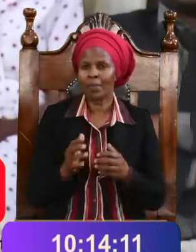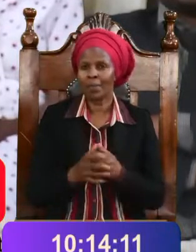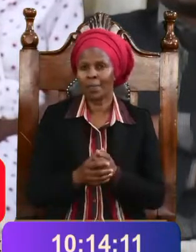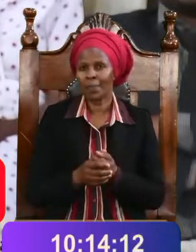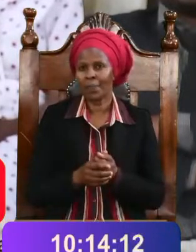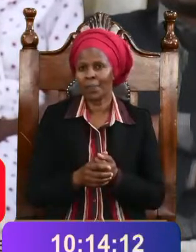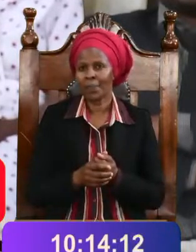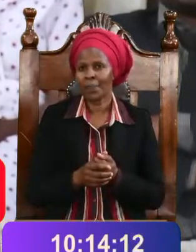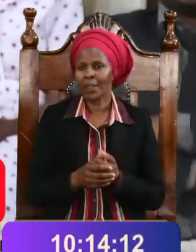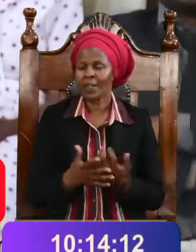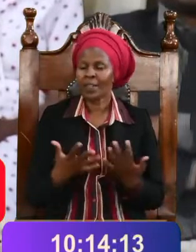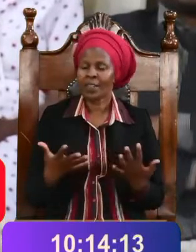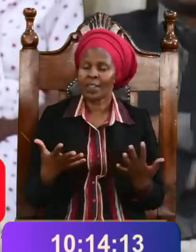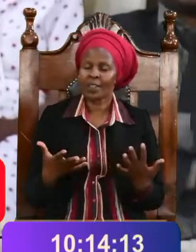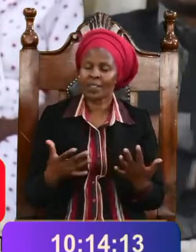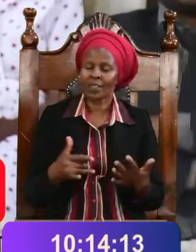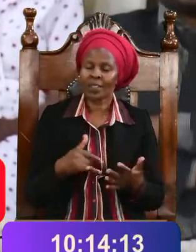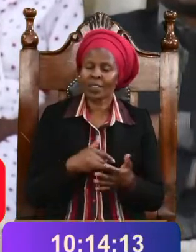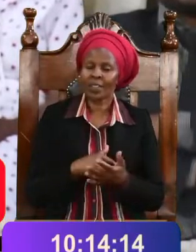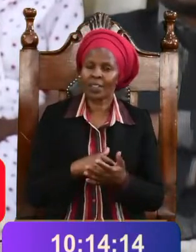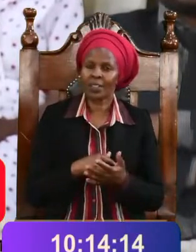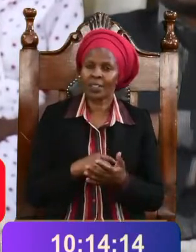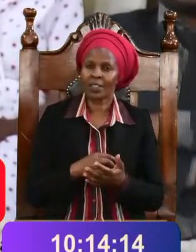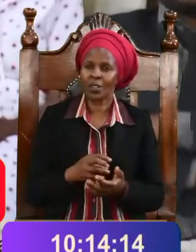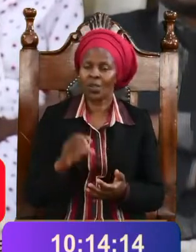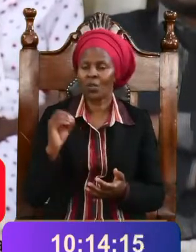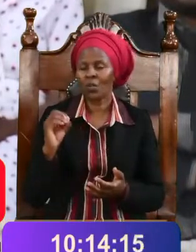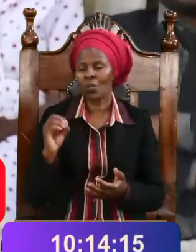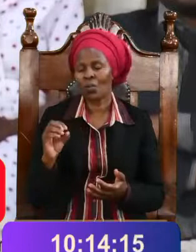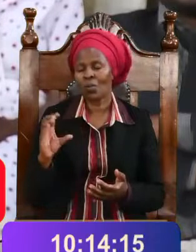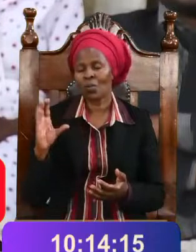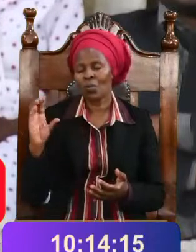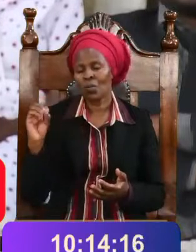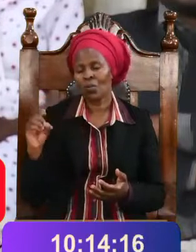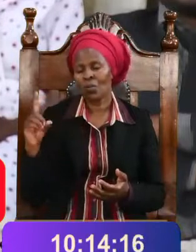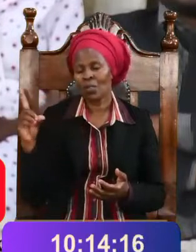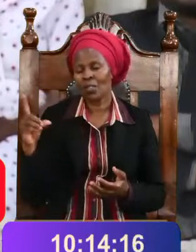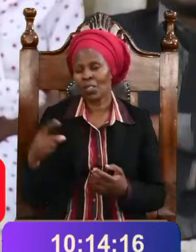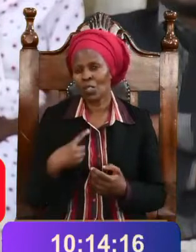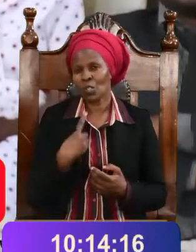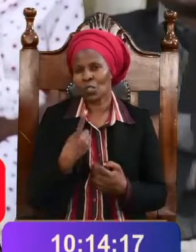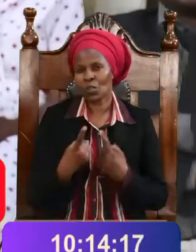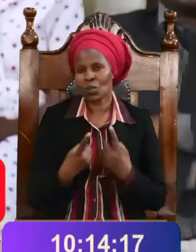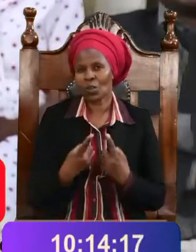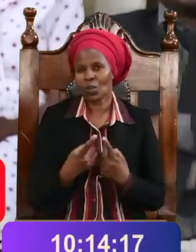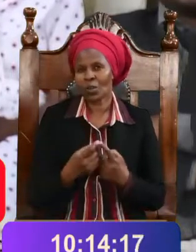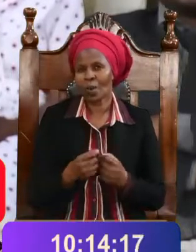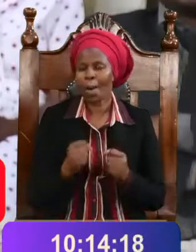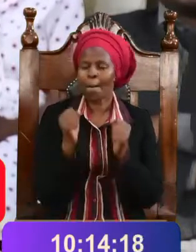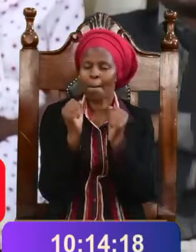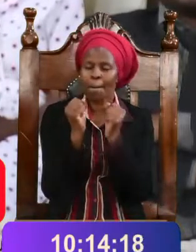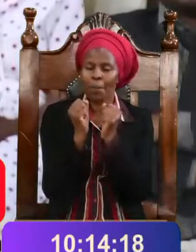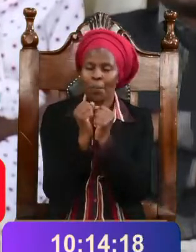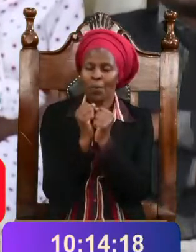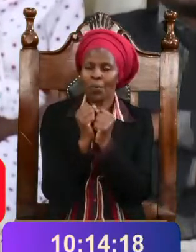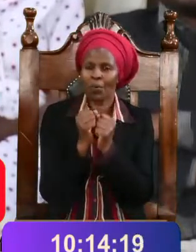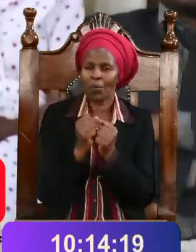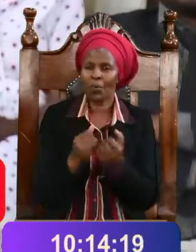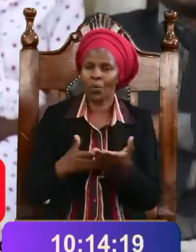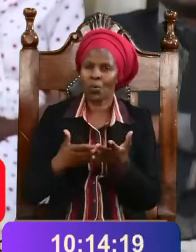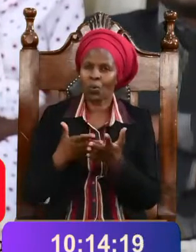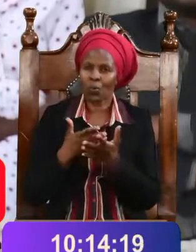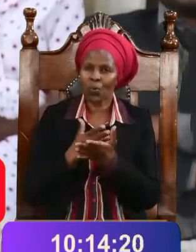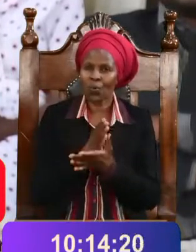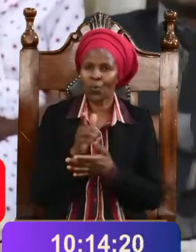that Colossians, ama Wakolosai azungumza kuhusu, mtumishi wa Mungu Paulo kupitia kwa